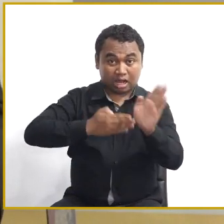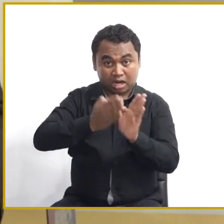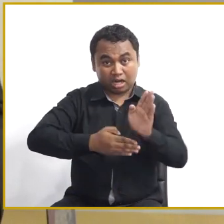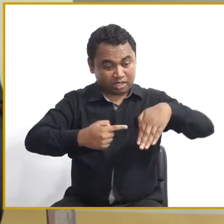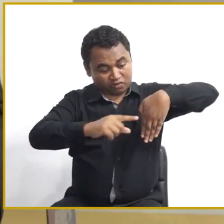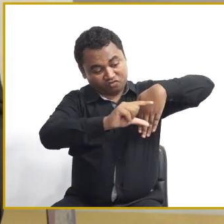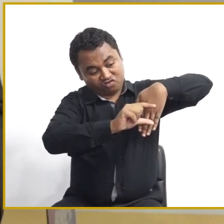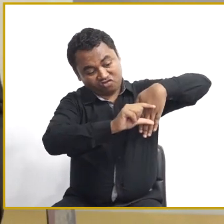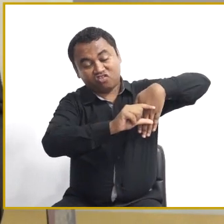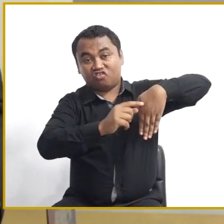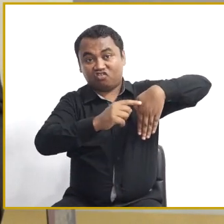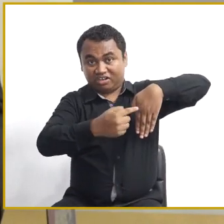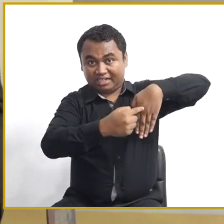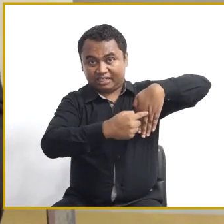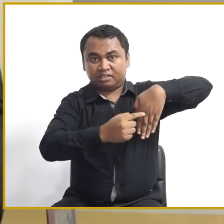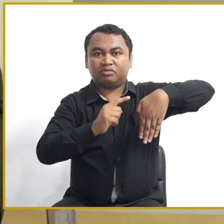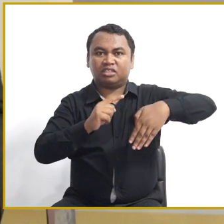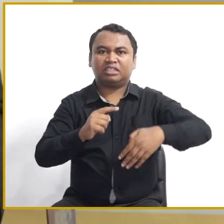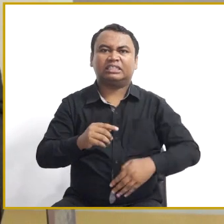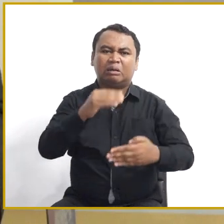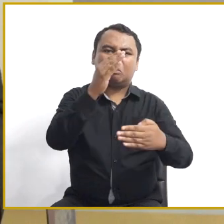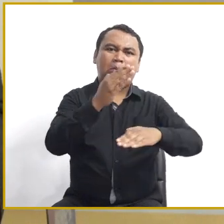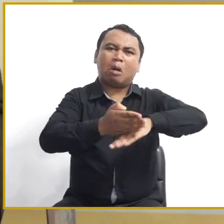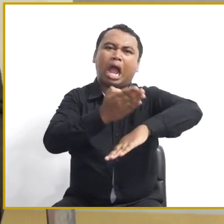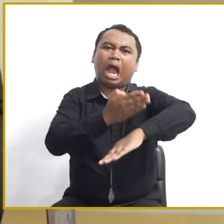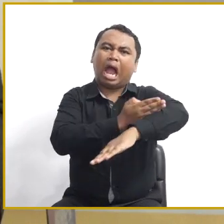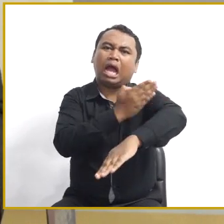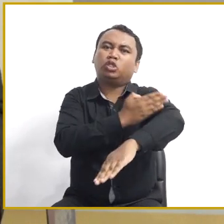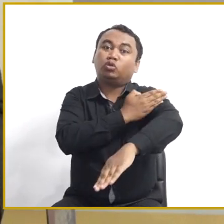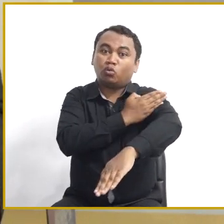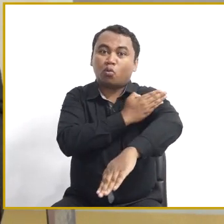razavy roa taona vao maniry ny mangazo